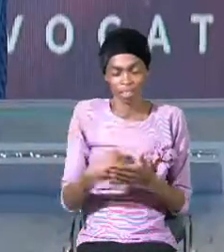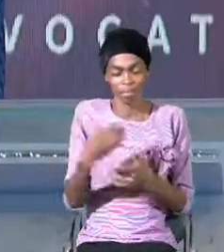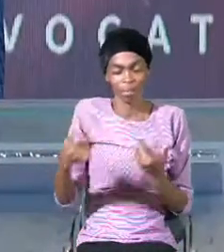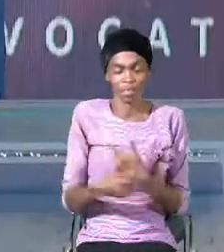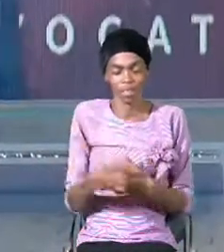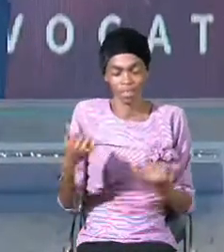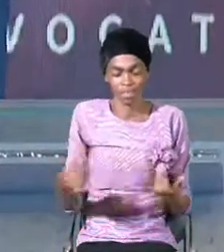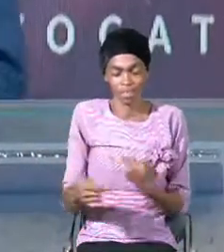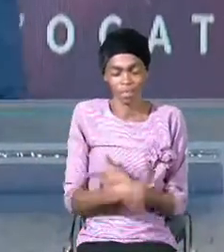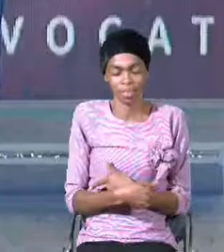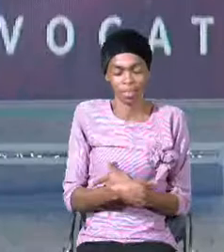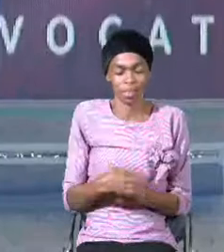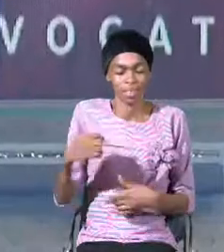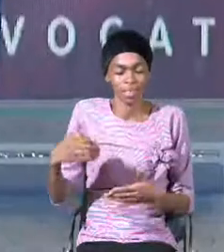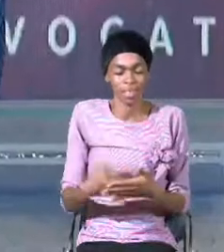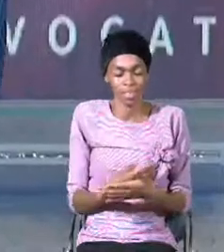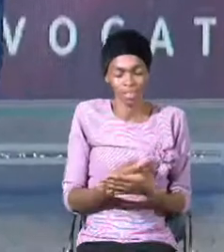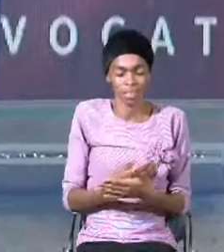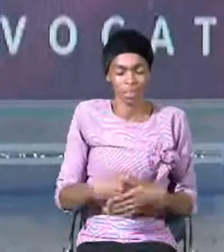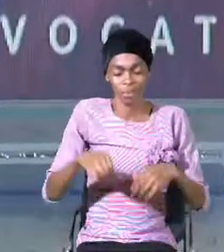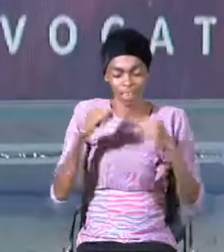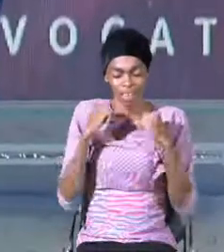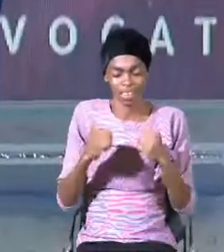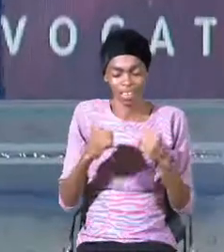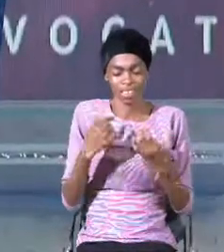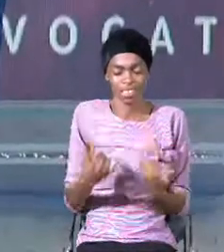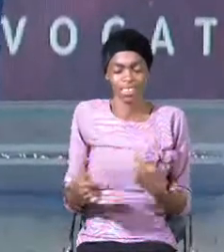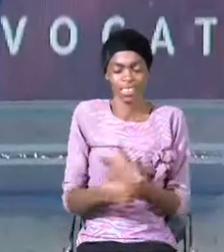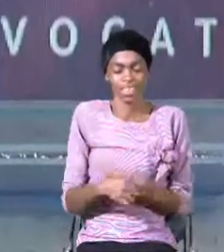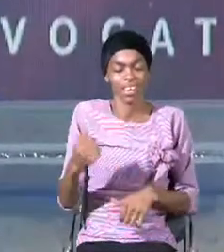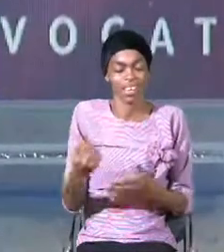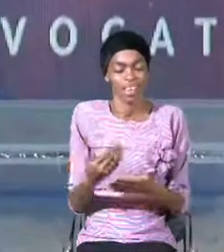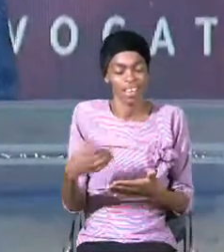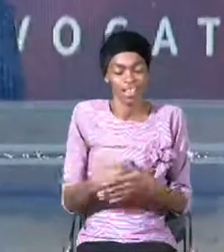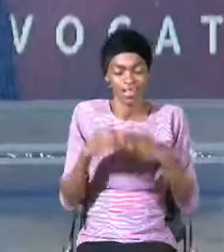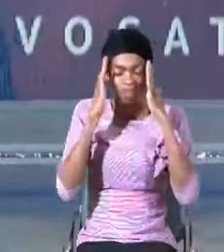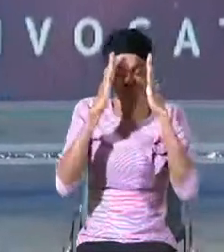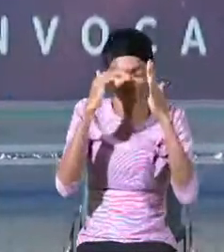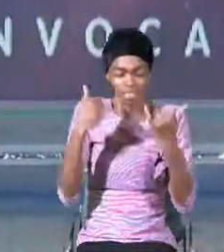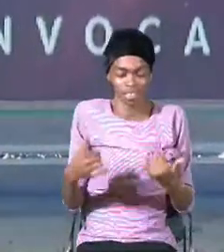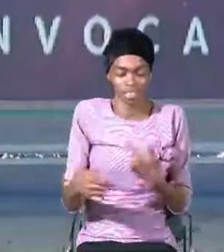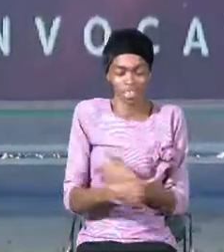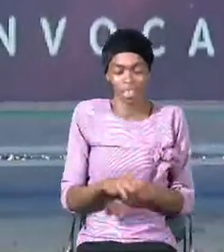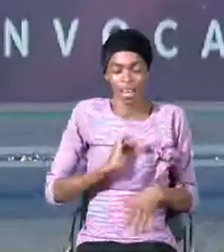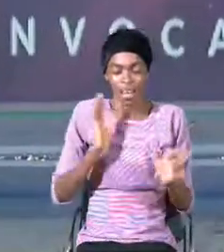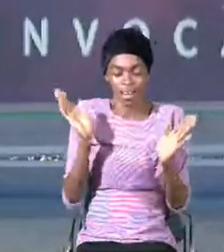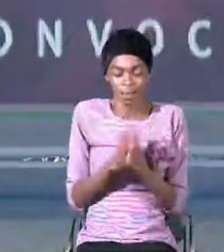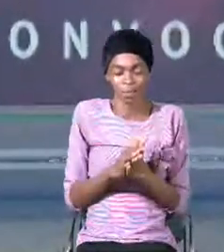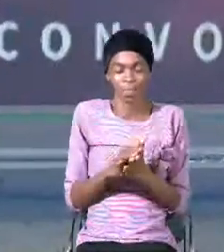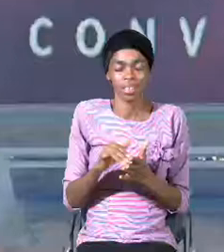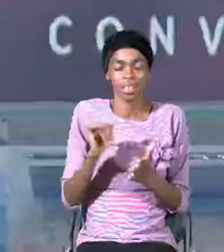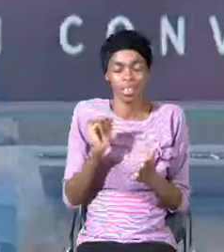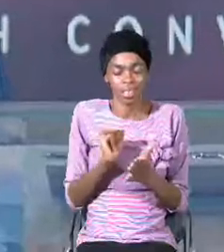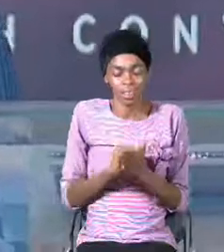Une nouvelle journée, une nouvelle énergie aujourd'hui, une nouvelle concentration aujourd'hui. Je